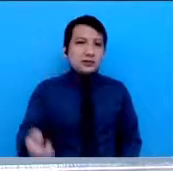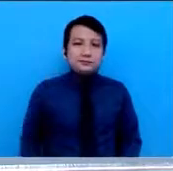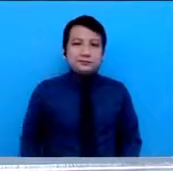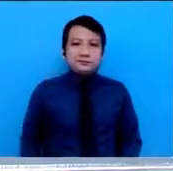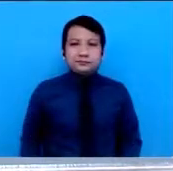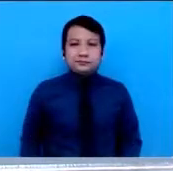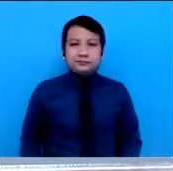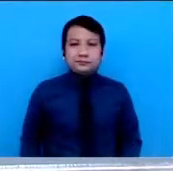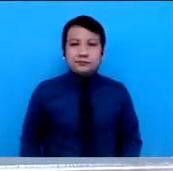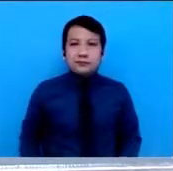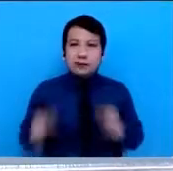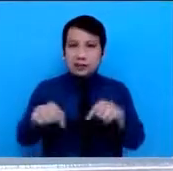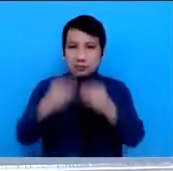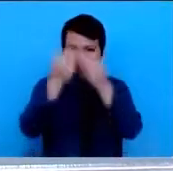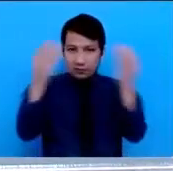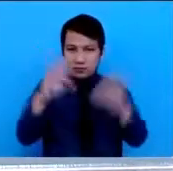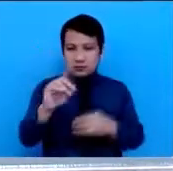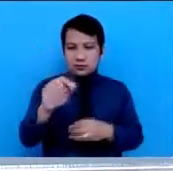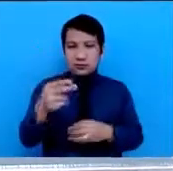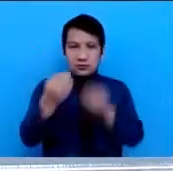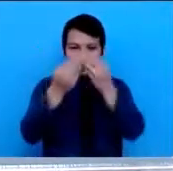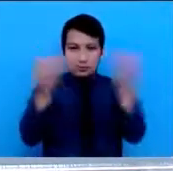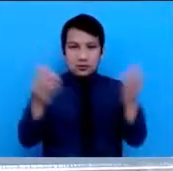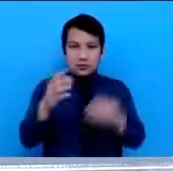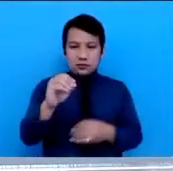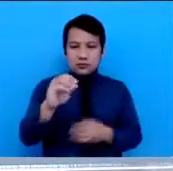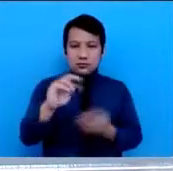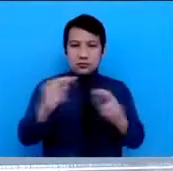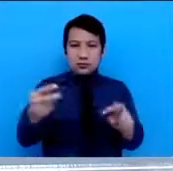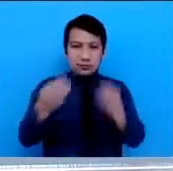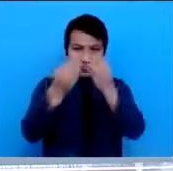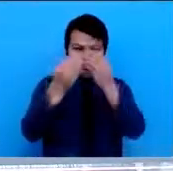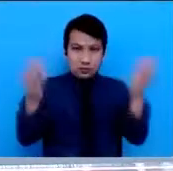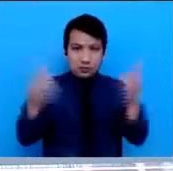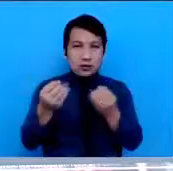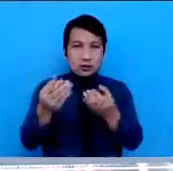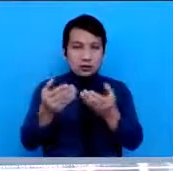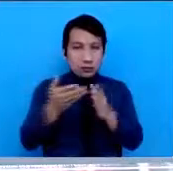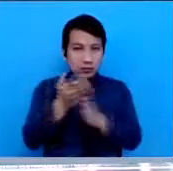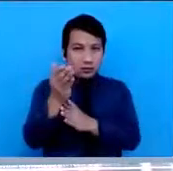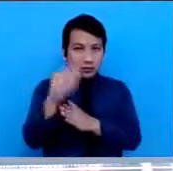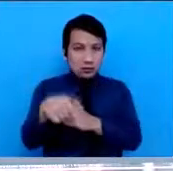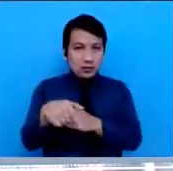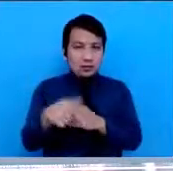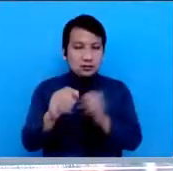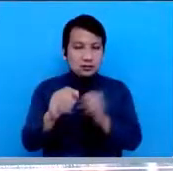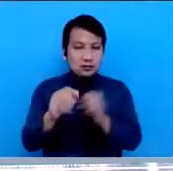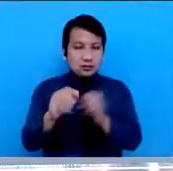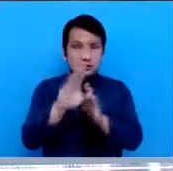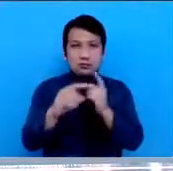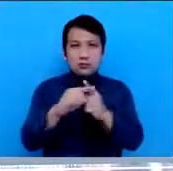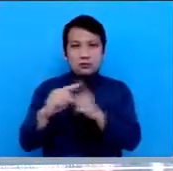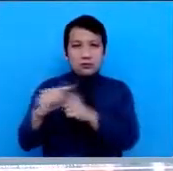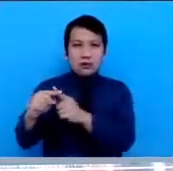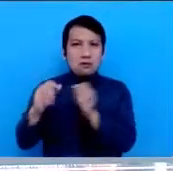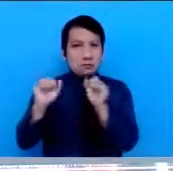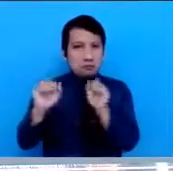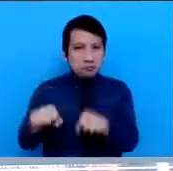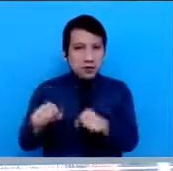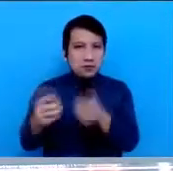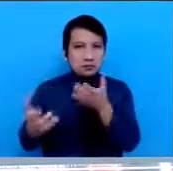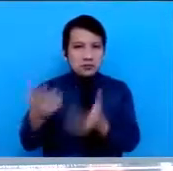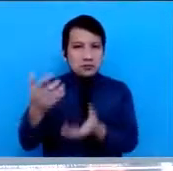Hindi pa rin tukoy ng DOH kung dulot ba ng Omicron variant ang muling pagdami ng nahahawa sa COVID-19. Pero malaki raw ang posibilidad na may